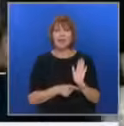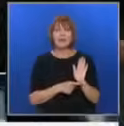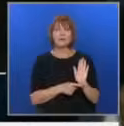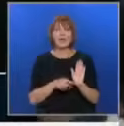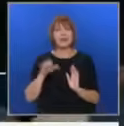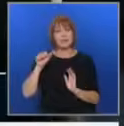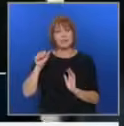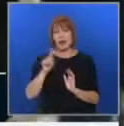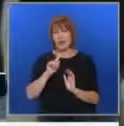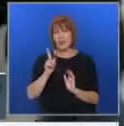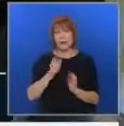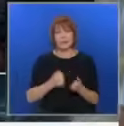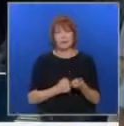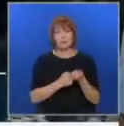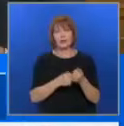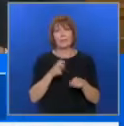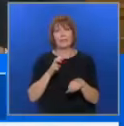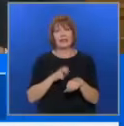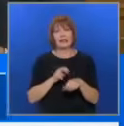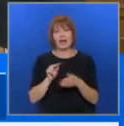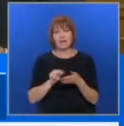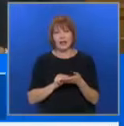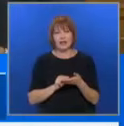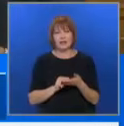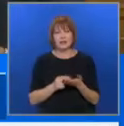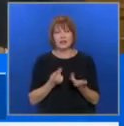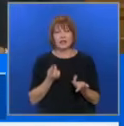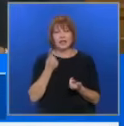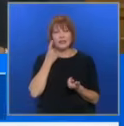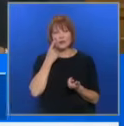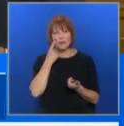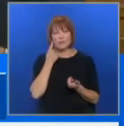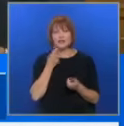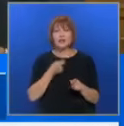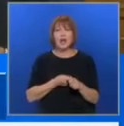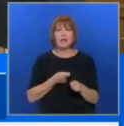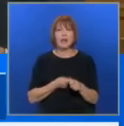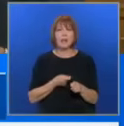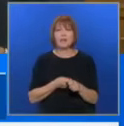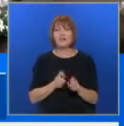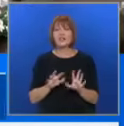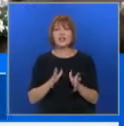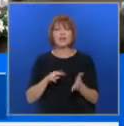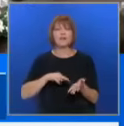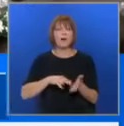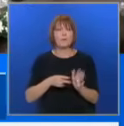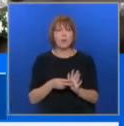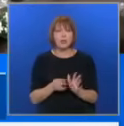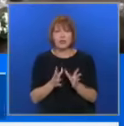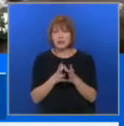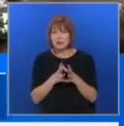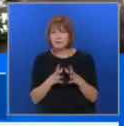партията няма да подкрепят декларацията. Да се опитваш да направиш нещо в политиката без да